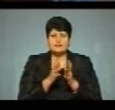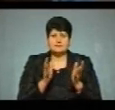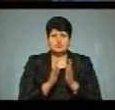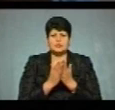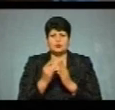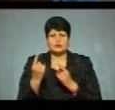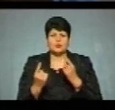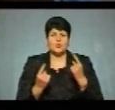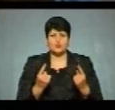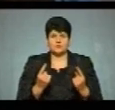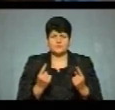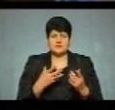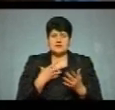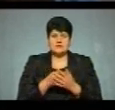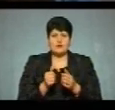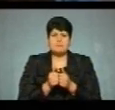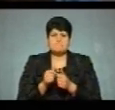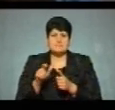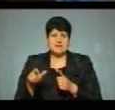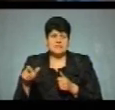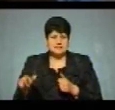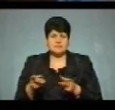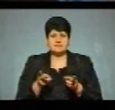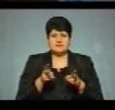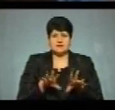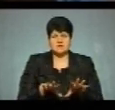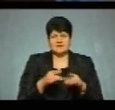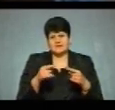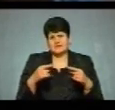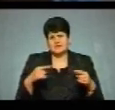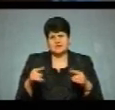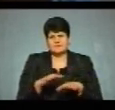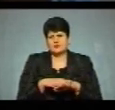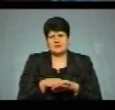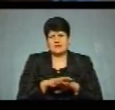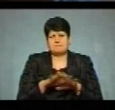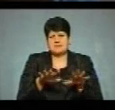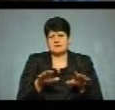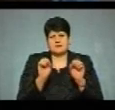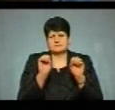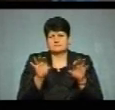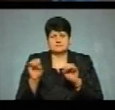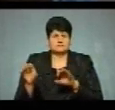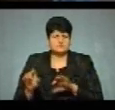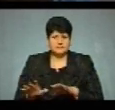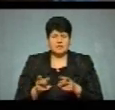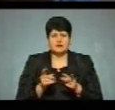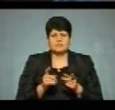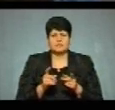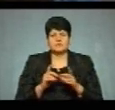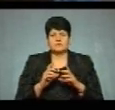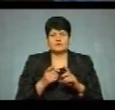один одним, своїм близьким, залишати їх будь-де в якихось суспільних місцях, долучатися до